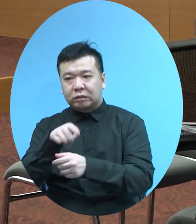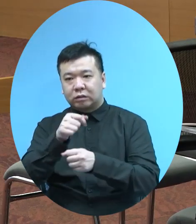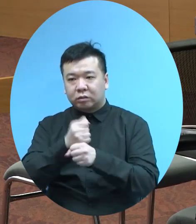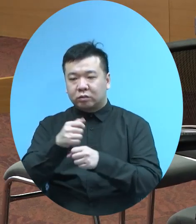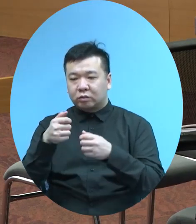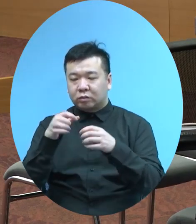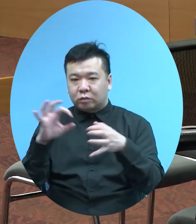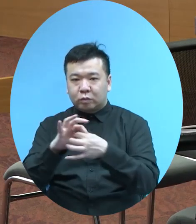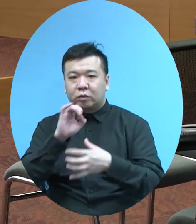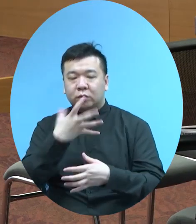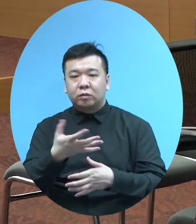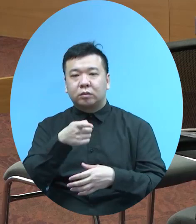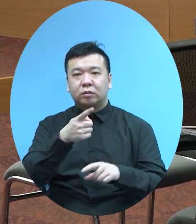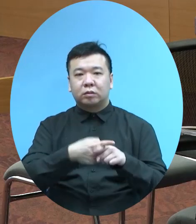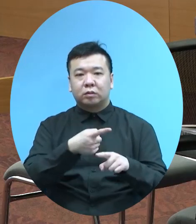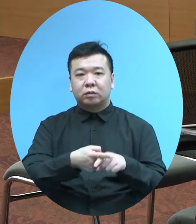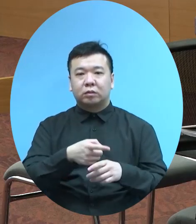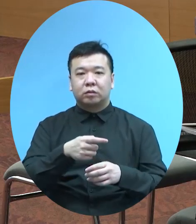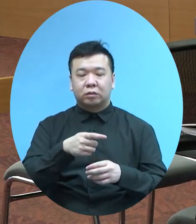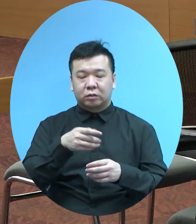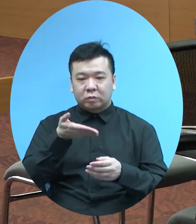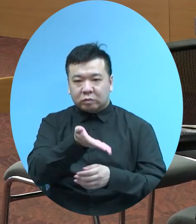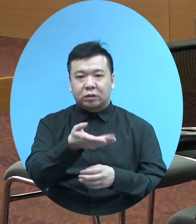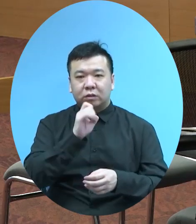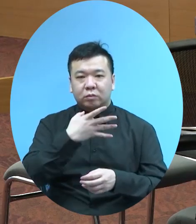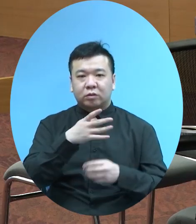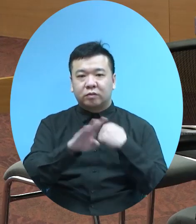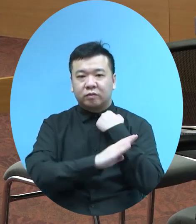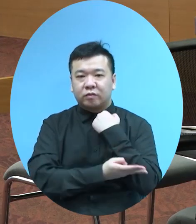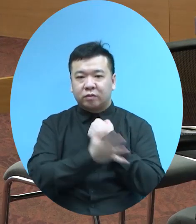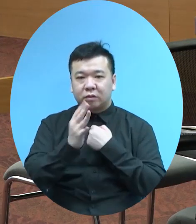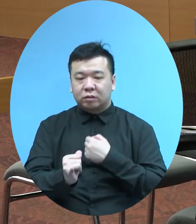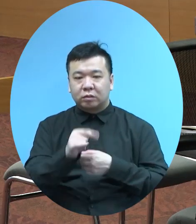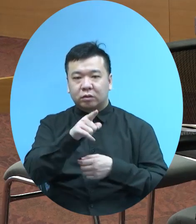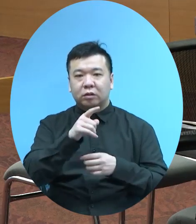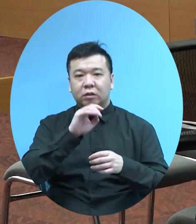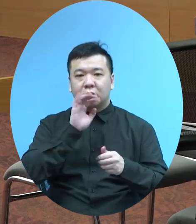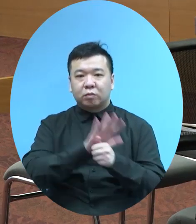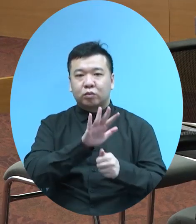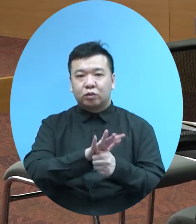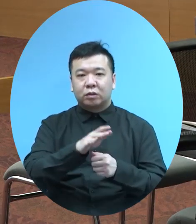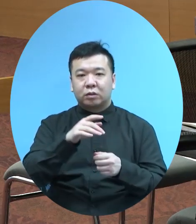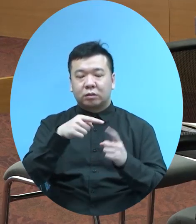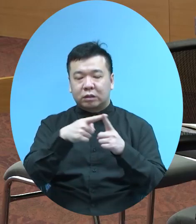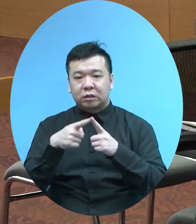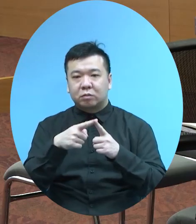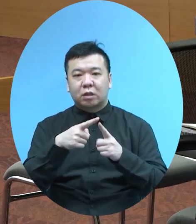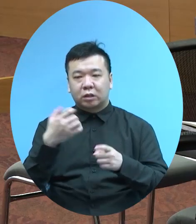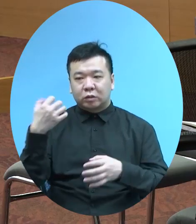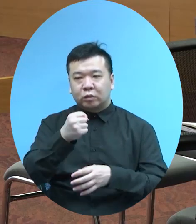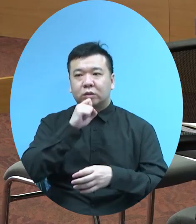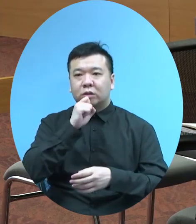啦。同埋，因為咁樣追究嘅話，其實有冇違反到基本法保障市民罷工嘅權利咧？第二咧就想問